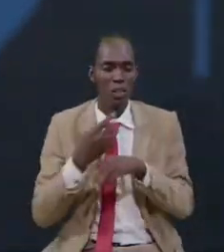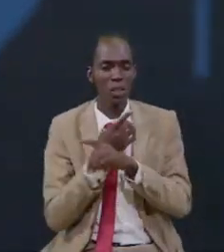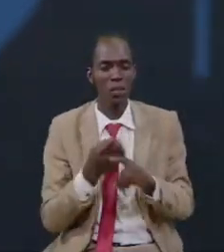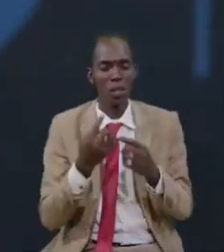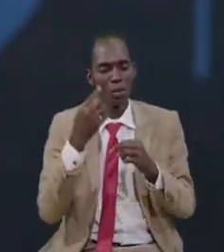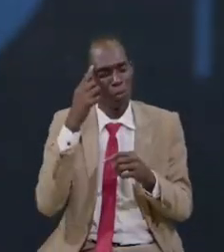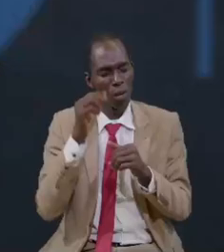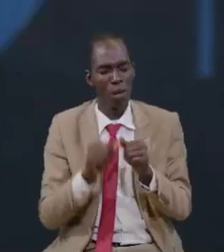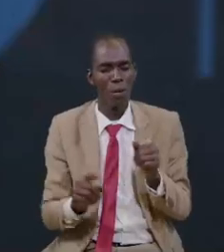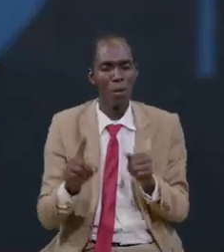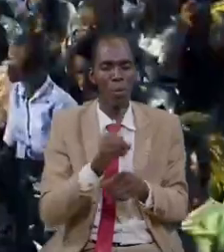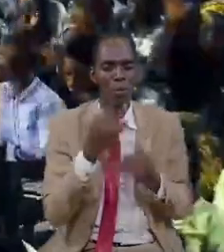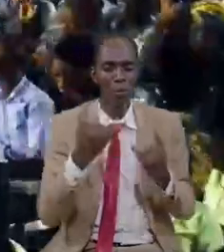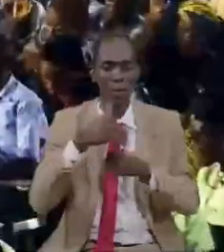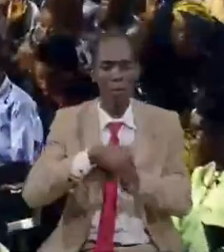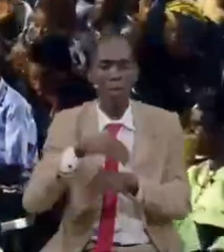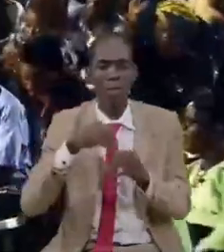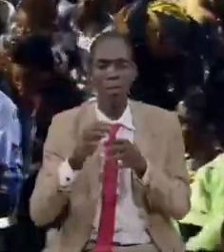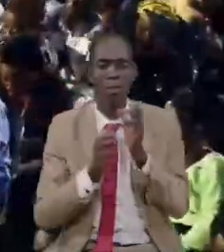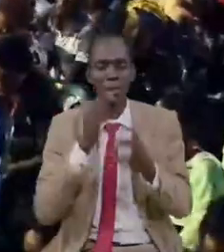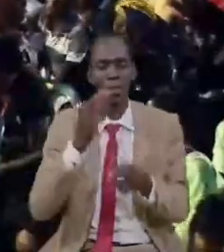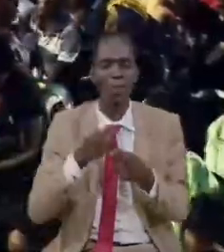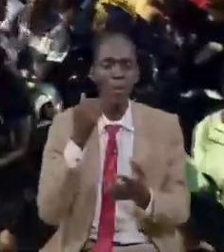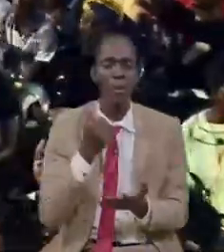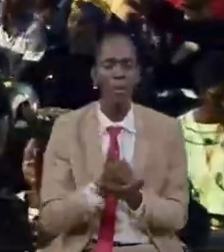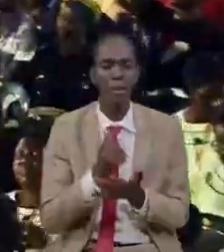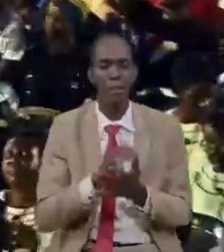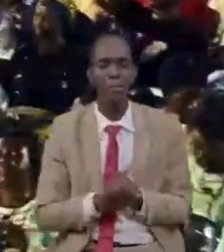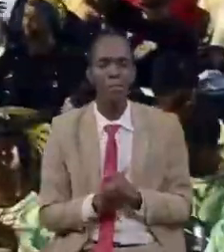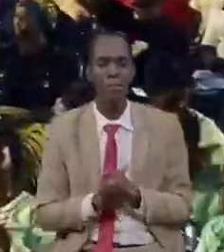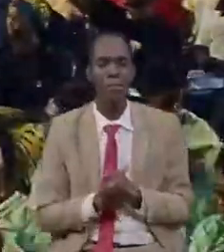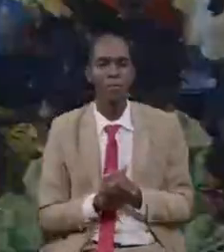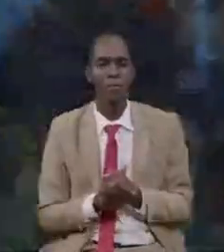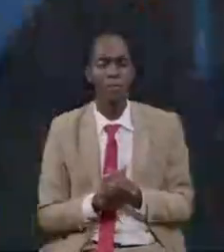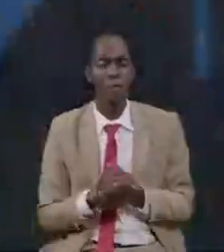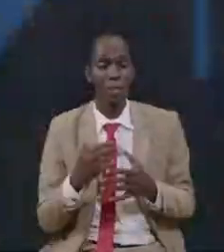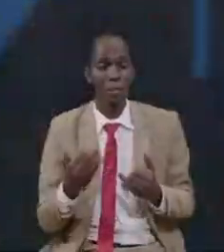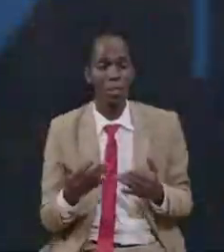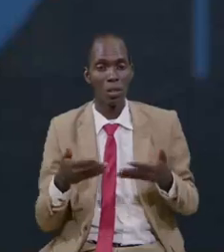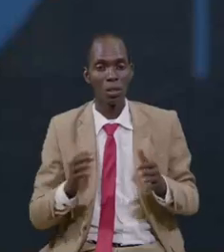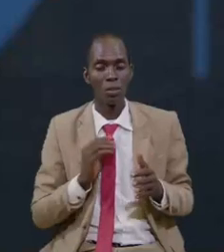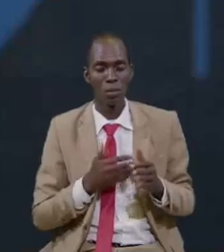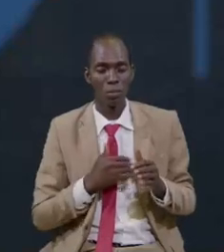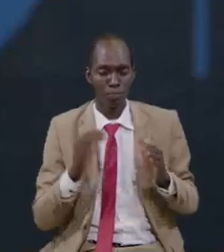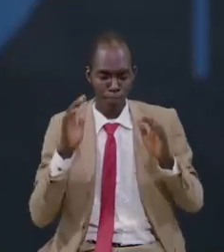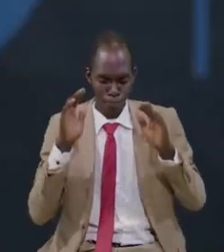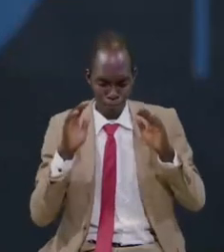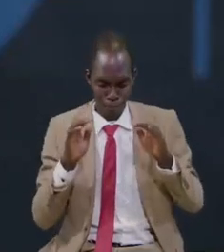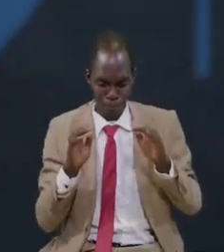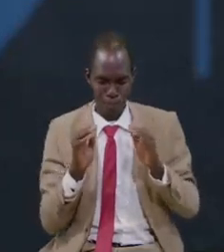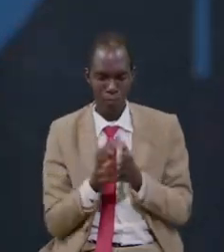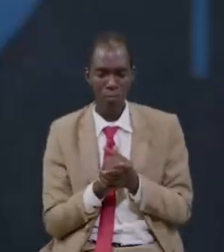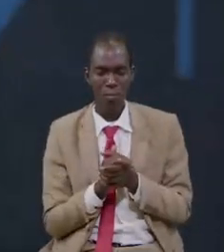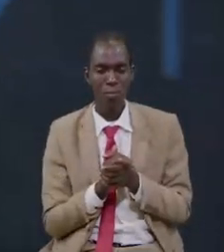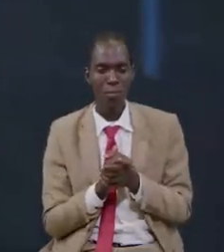chacun ce soir au nom de Jésus. La tête baissée, les yeux fermés. La